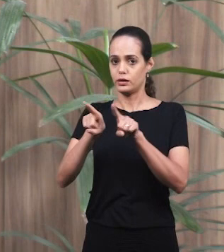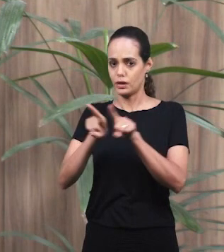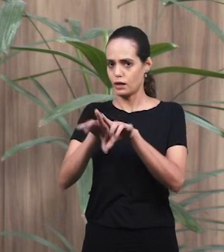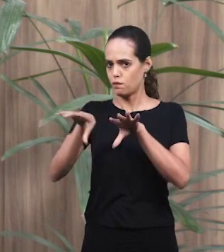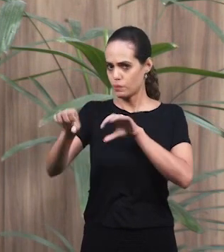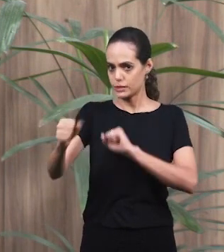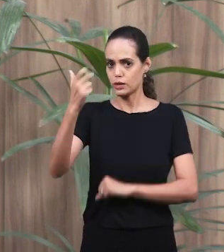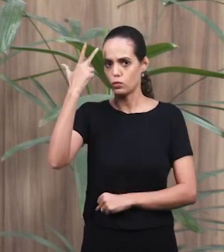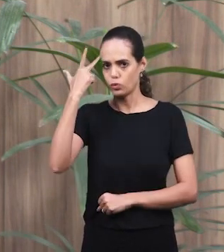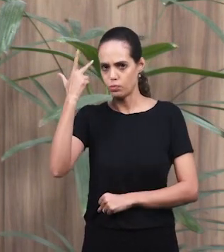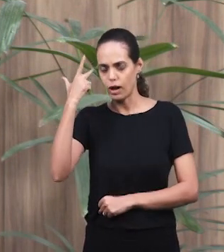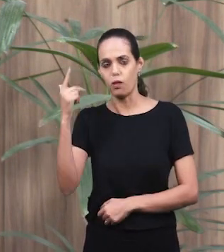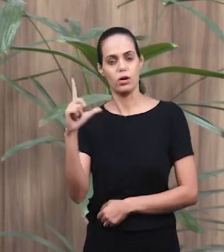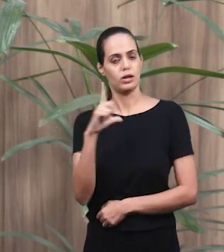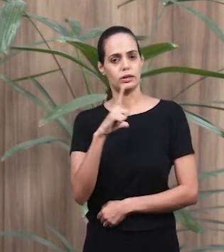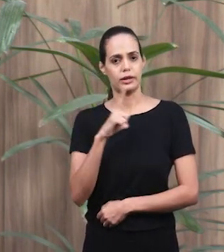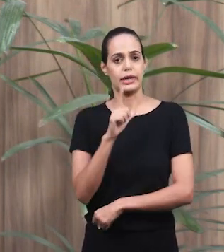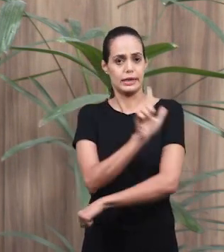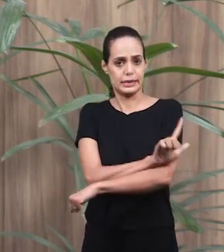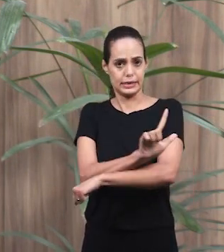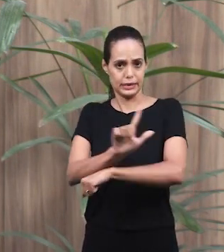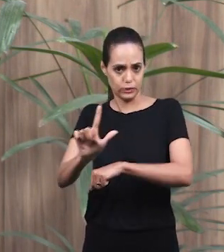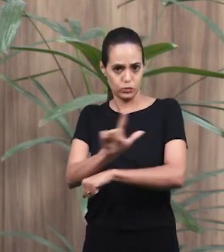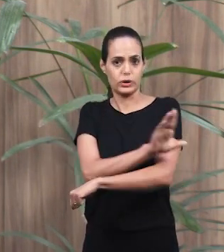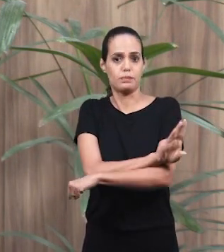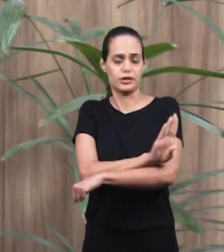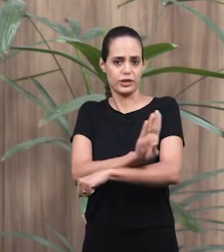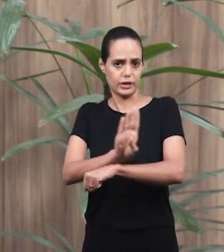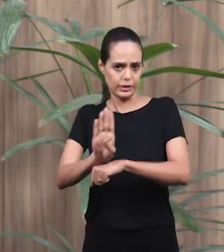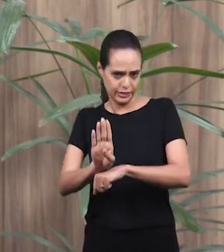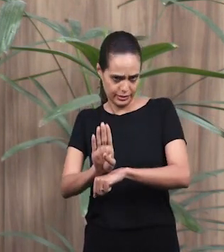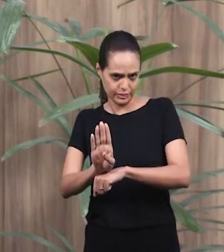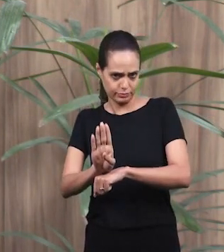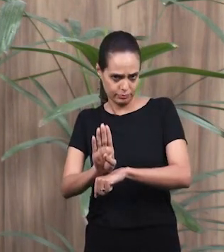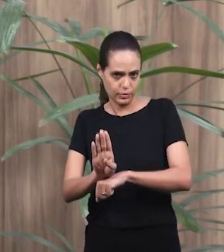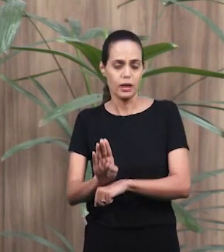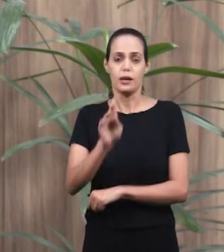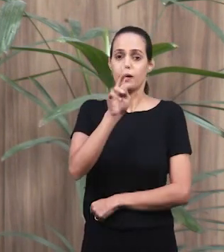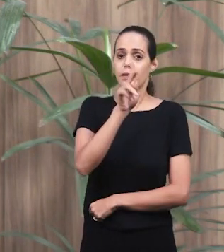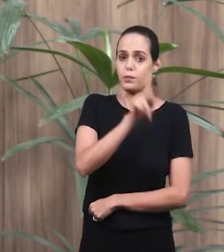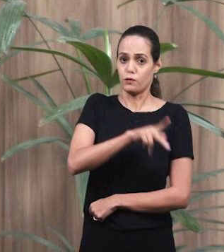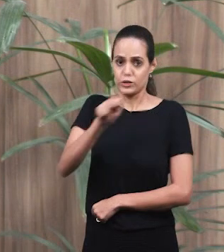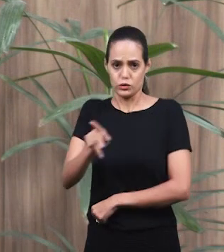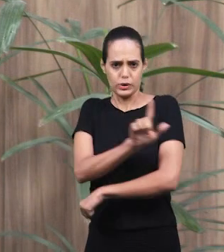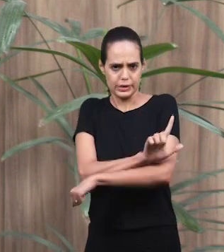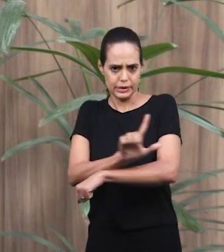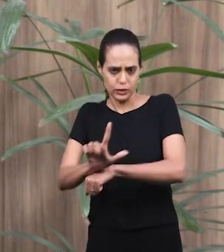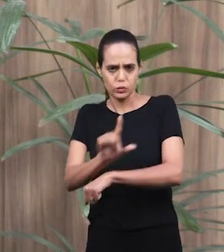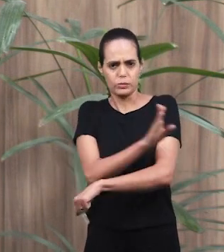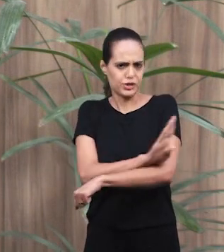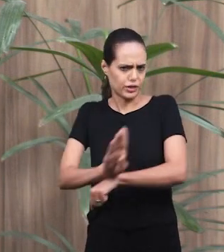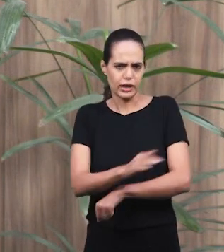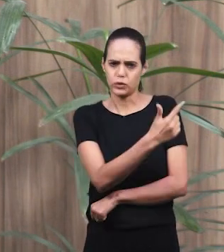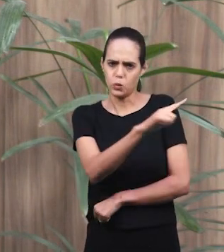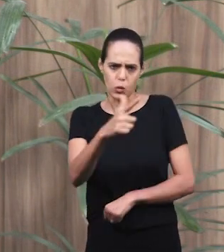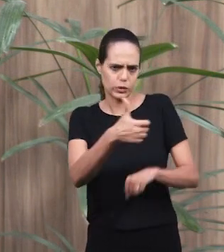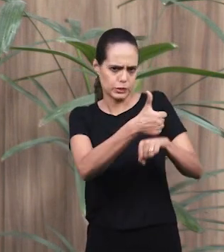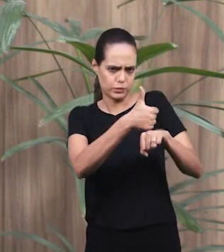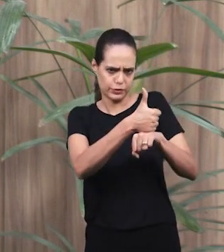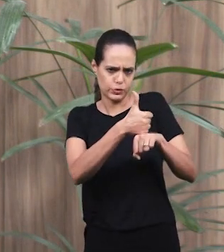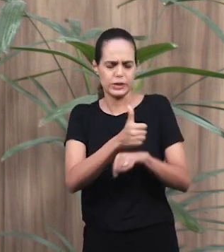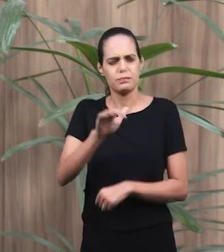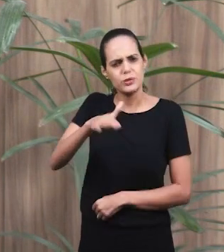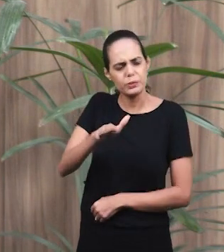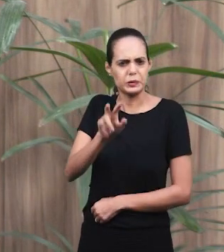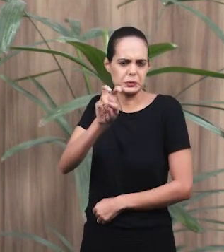les cursus de licence, c'est pour former des professeurs et le